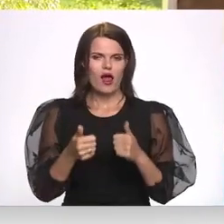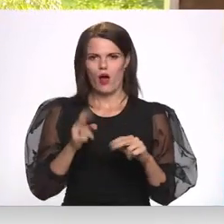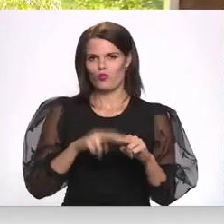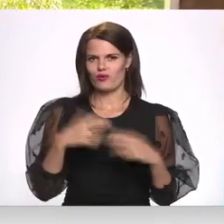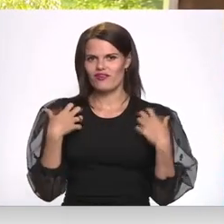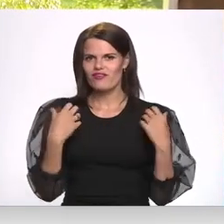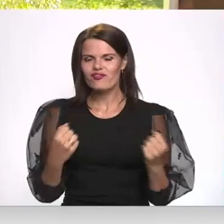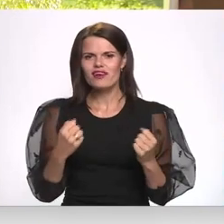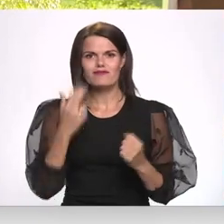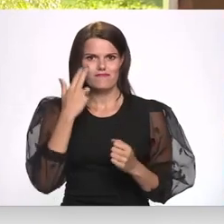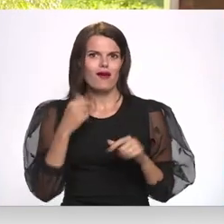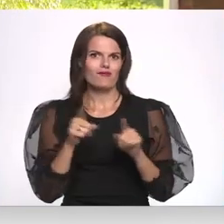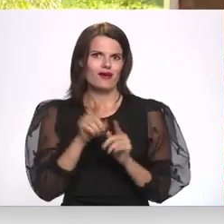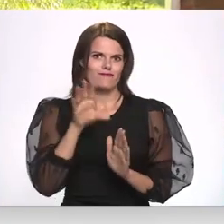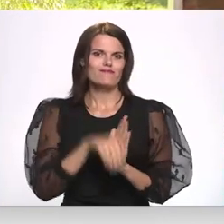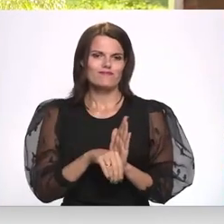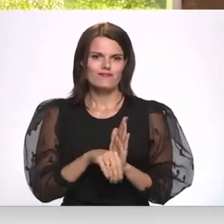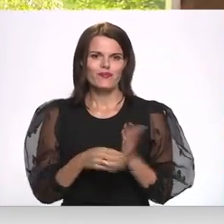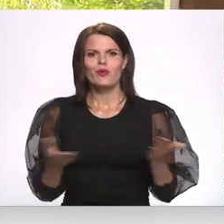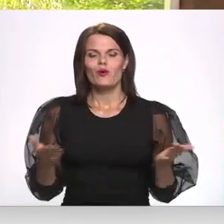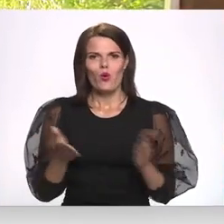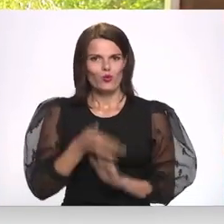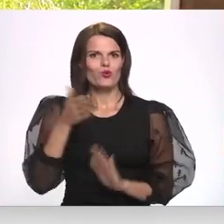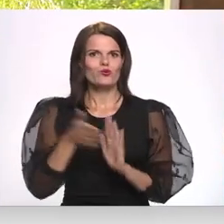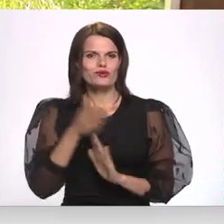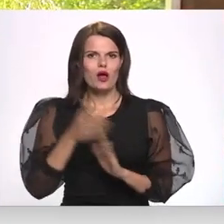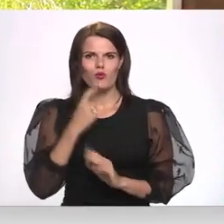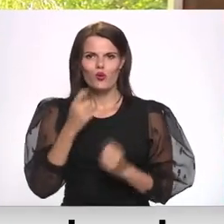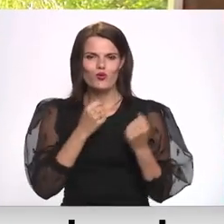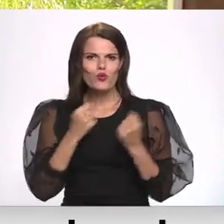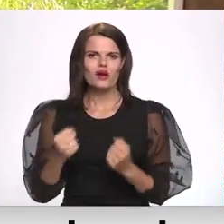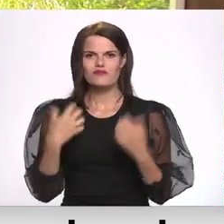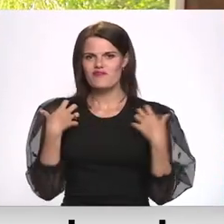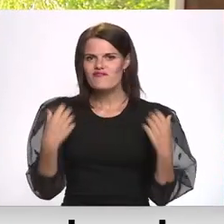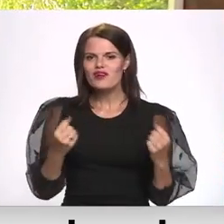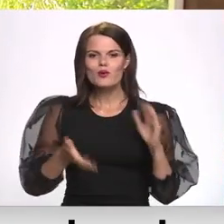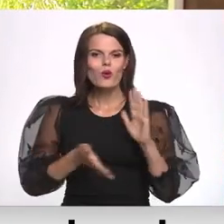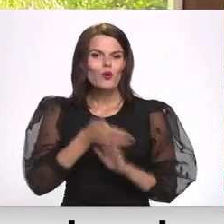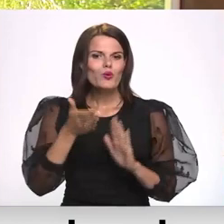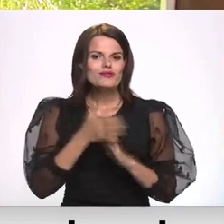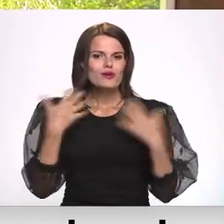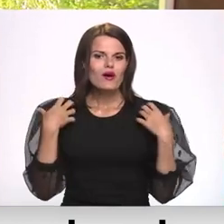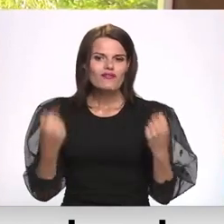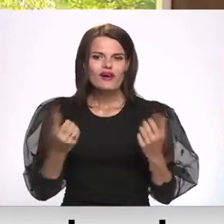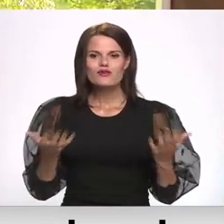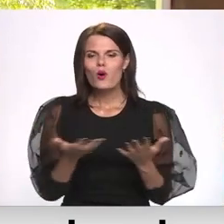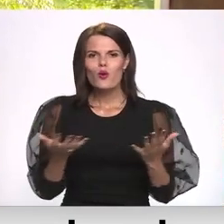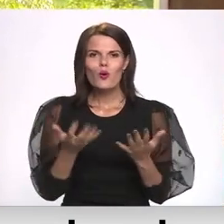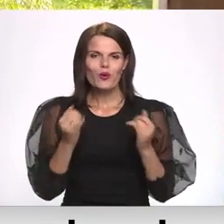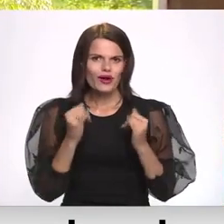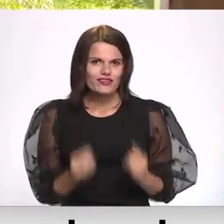un medus tā ir skaitā. Uzlabot, nostiprināt veselību, uzlabot, ja kaut kas ir